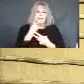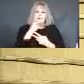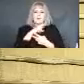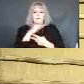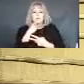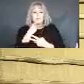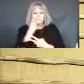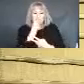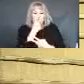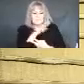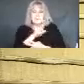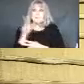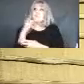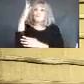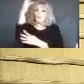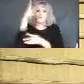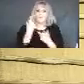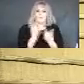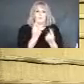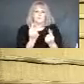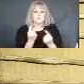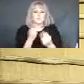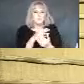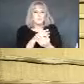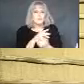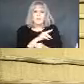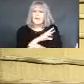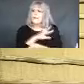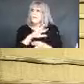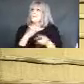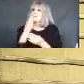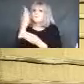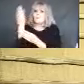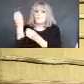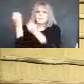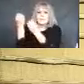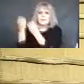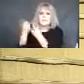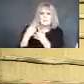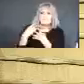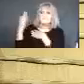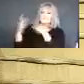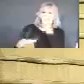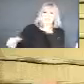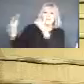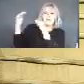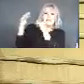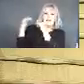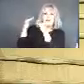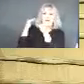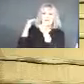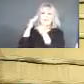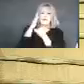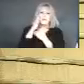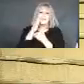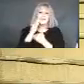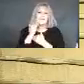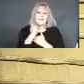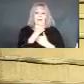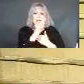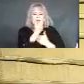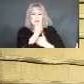begin die branders van God se nuwe skepping, sy gees ry, want dis besig om te breek in ons